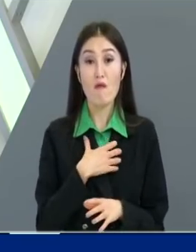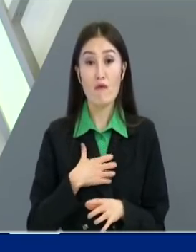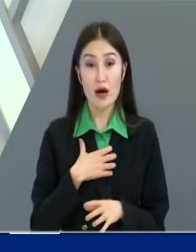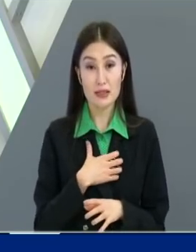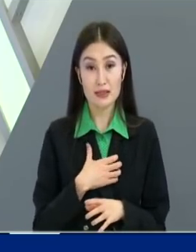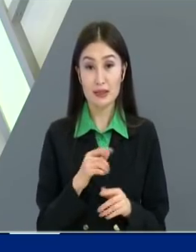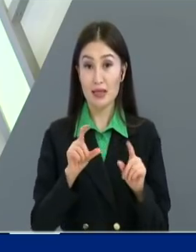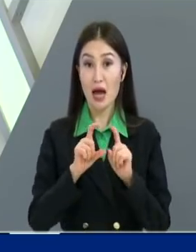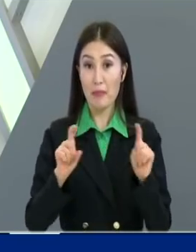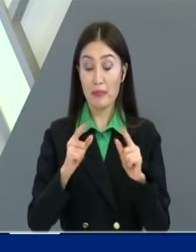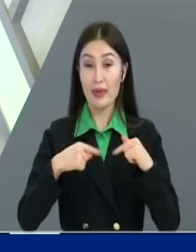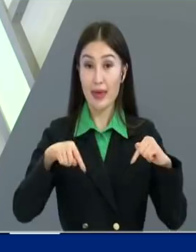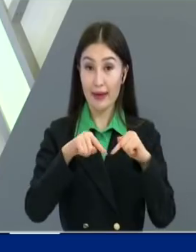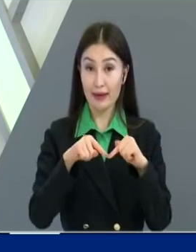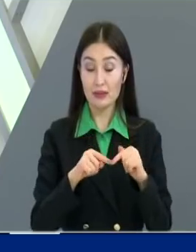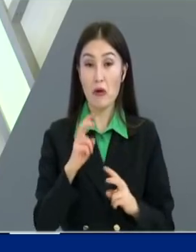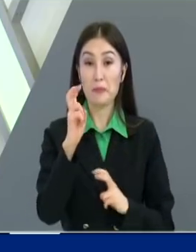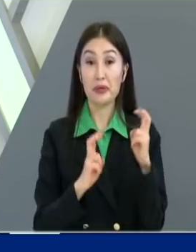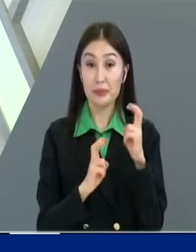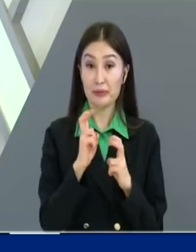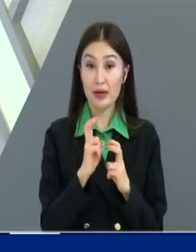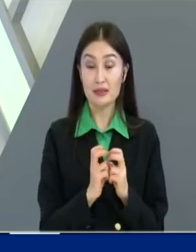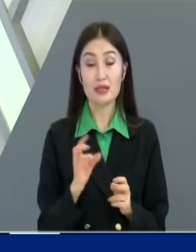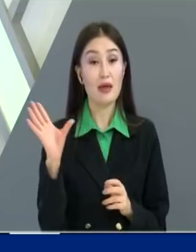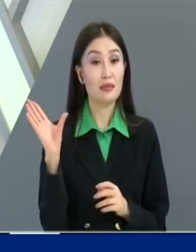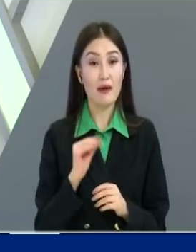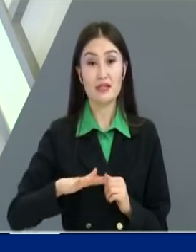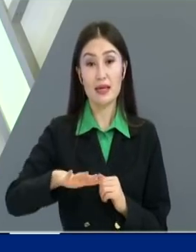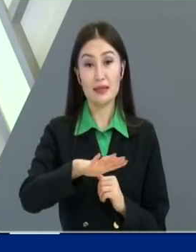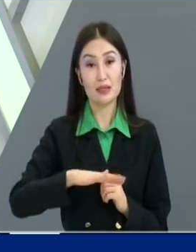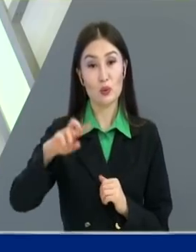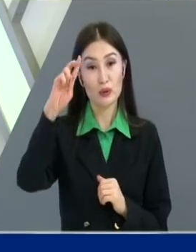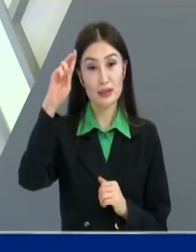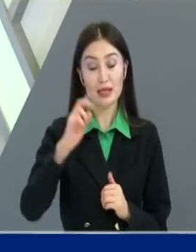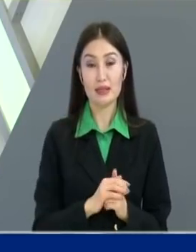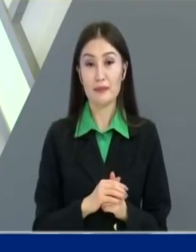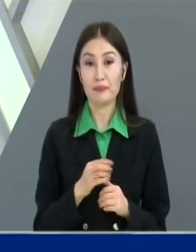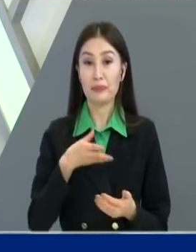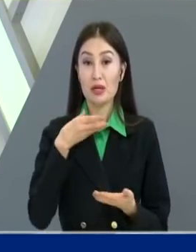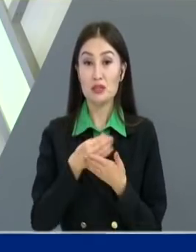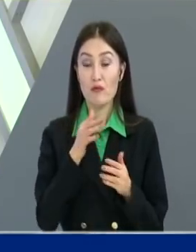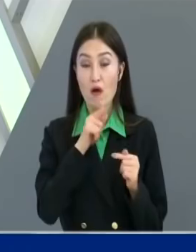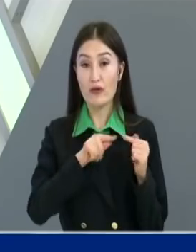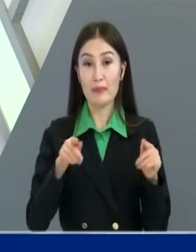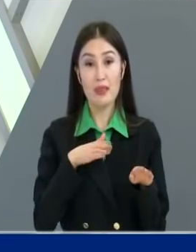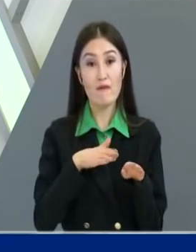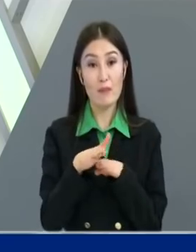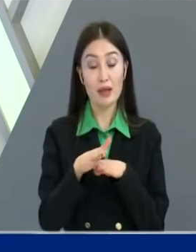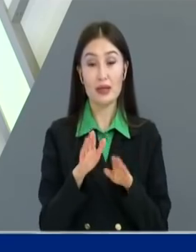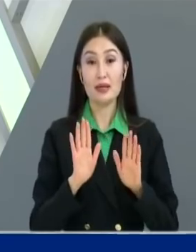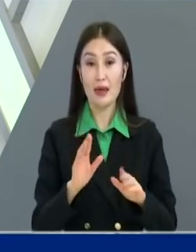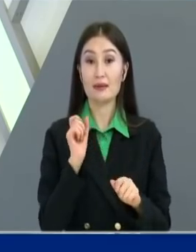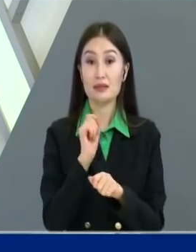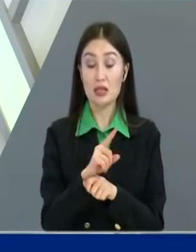стратегически важных объектов и субъектов предпринимательства на всей территории страны. Несвоевременное выполнение обозначенных